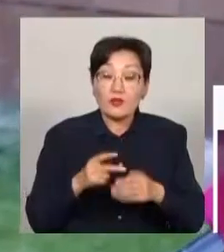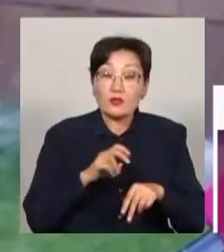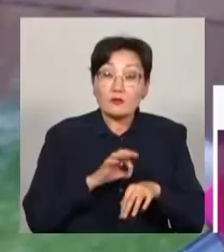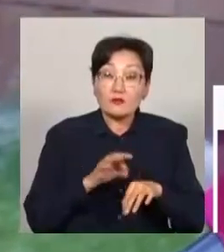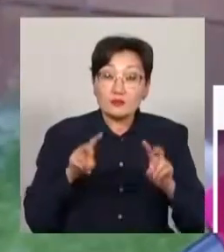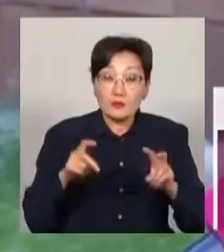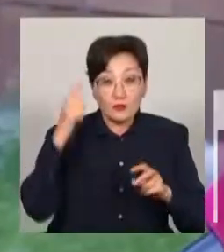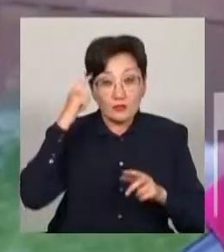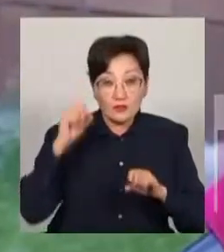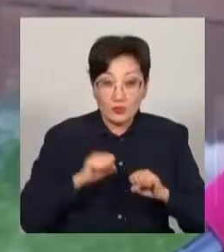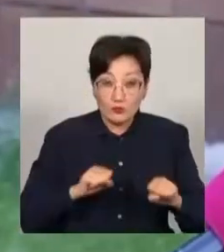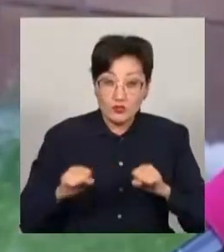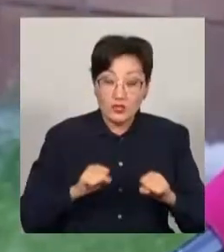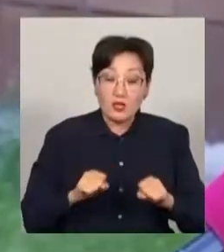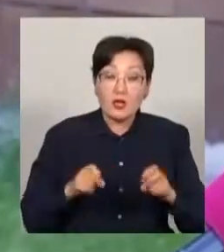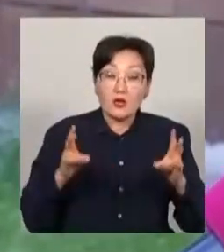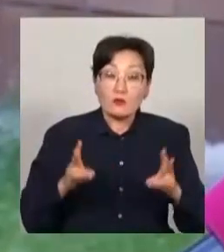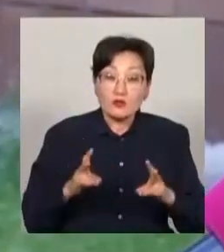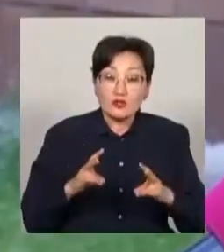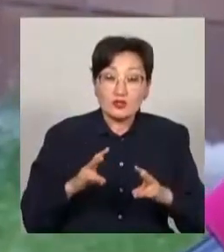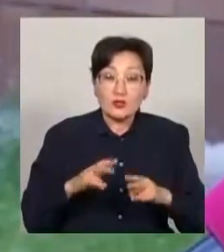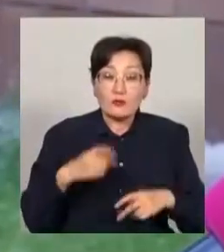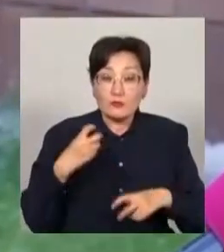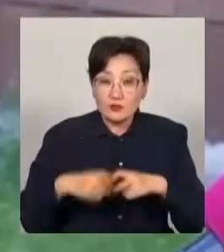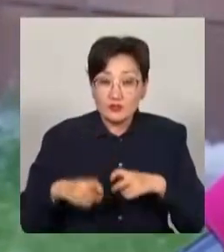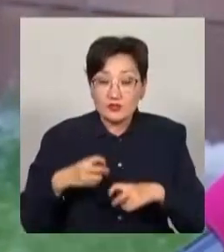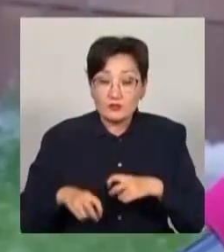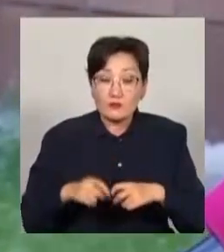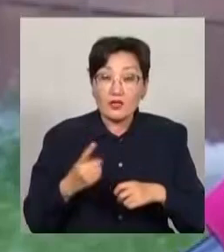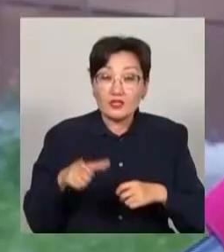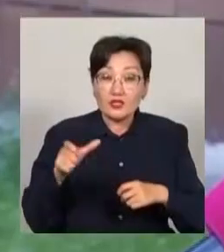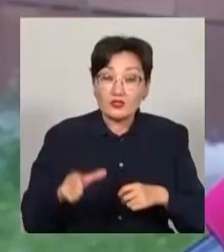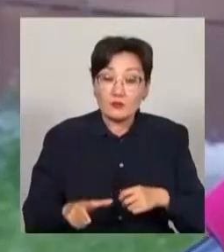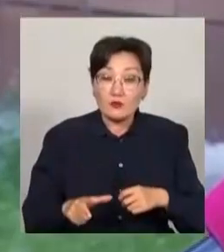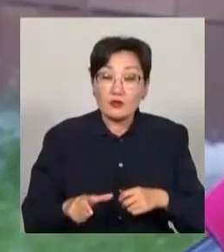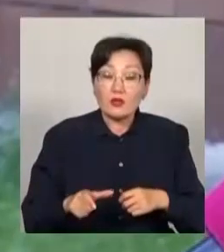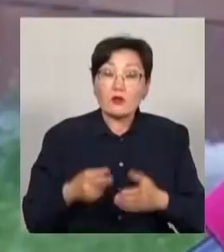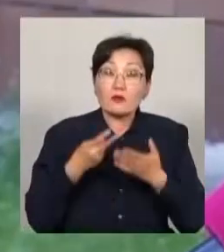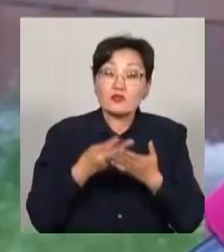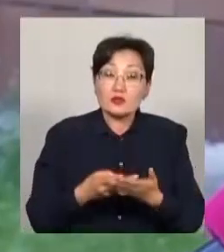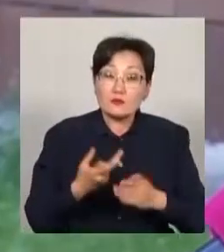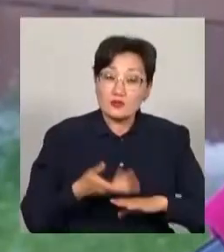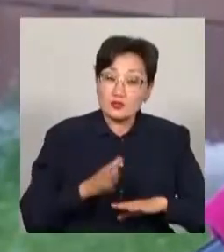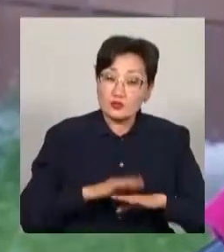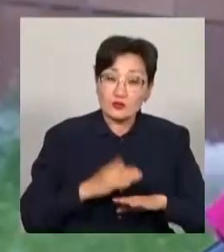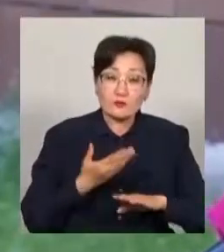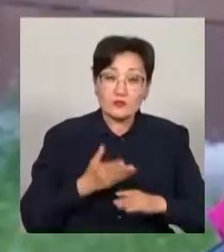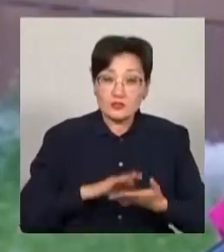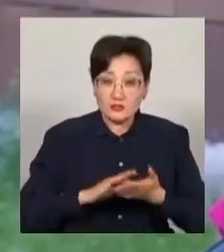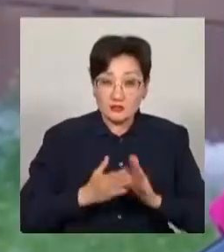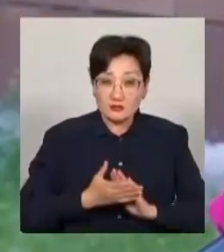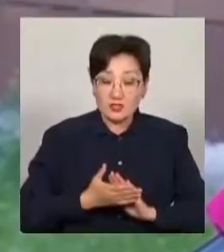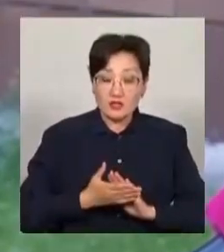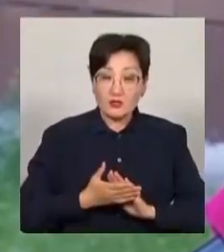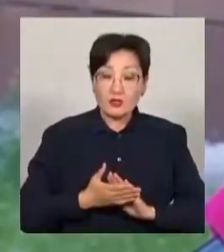сотрясения головного мозга, ушибы мягких тканей. А один, к сожалению, поступил к нам в тяжелейшем состоянии,